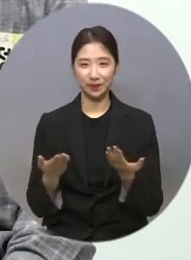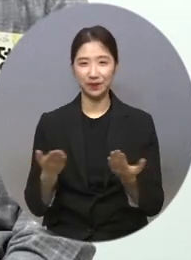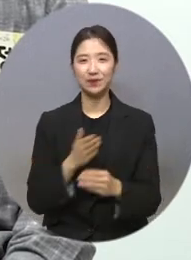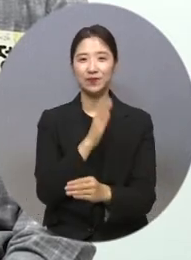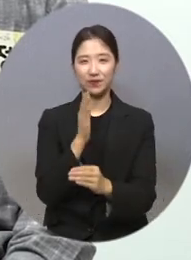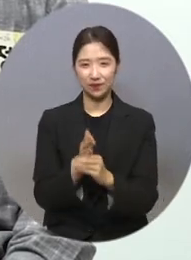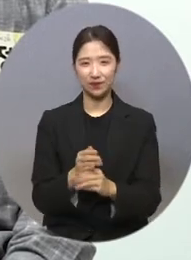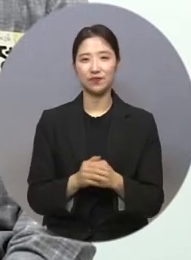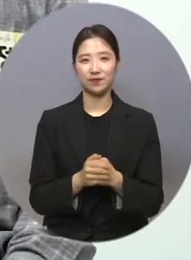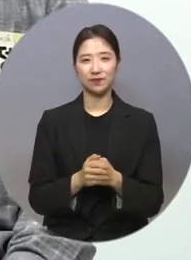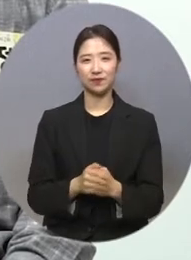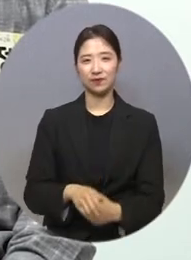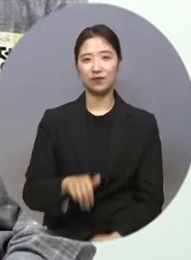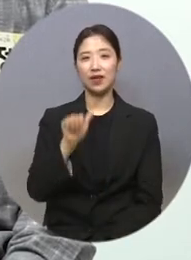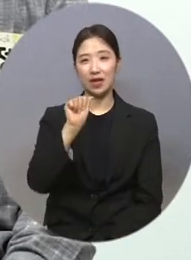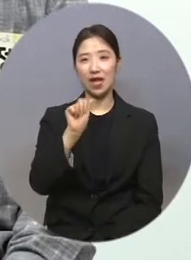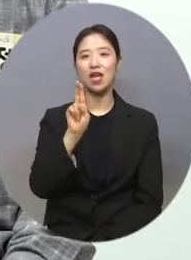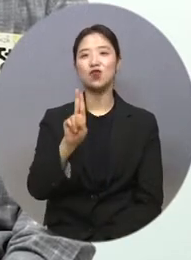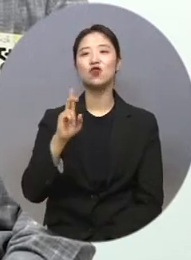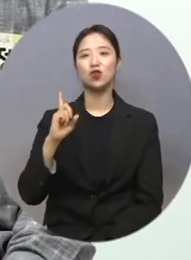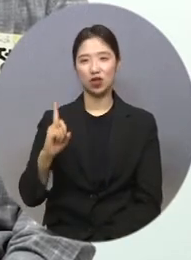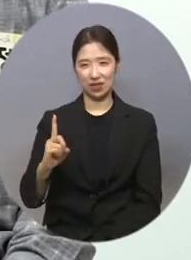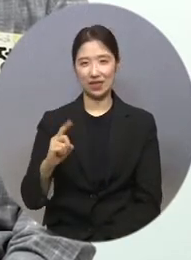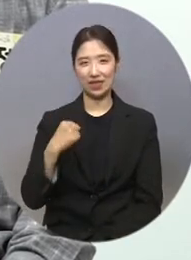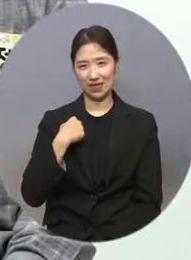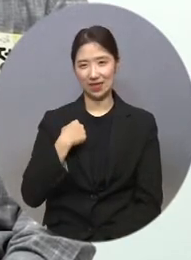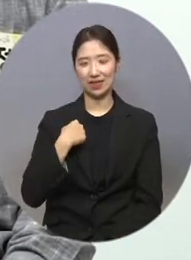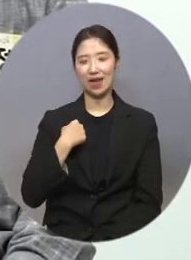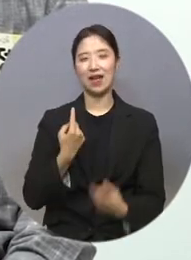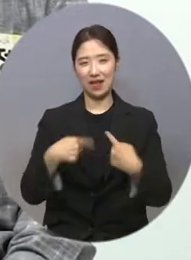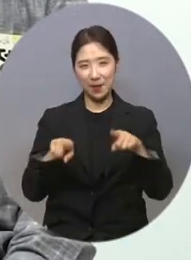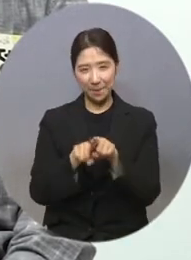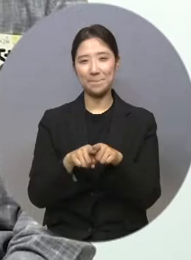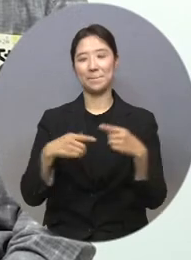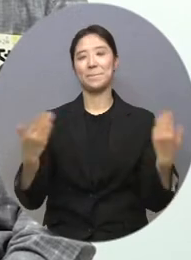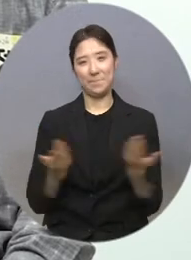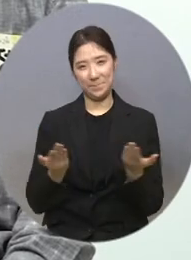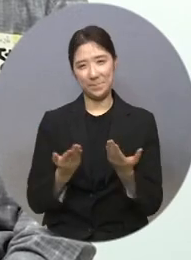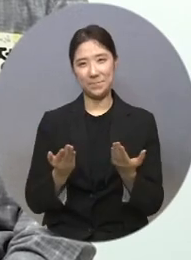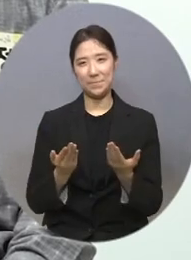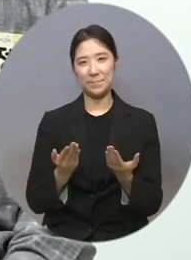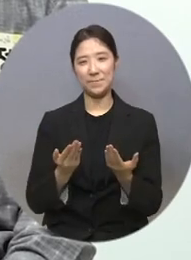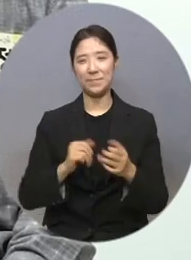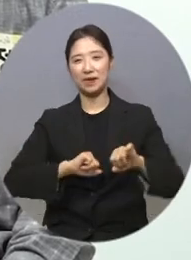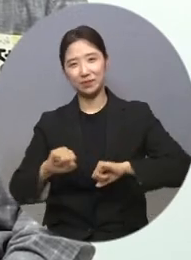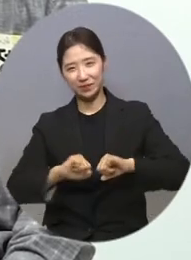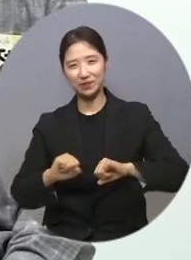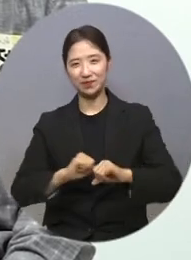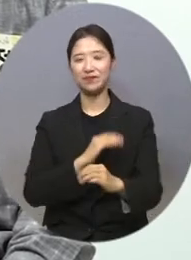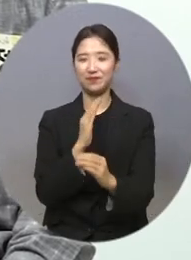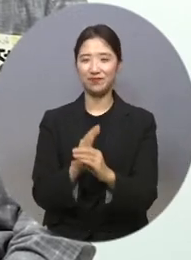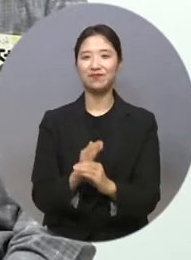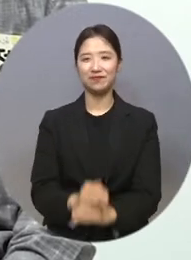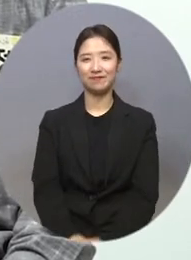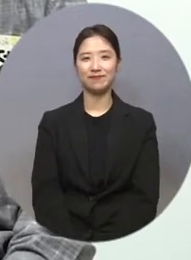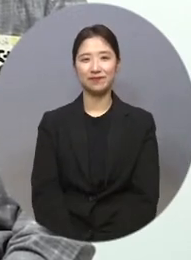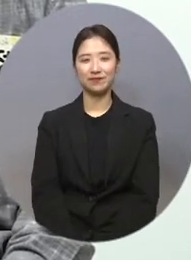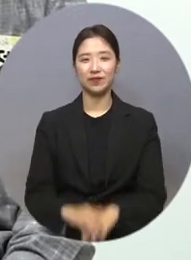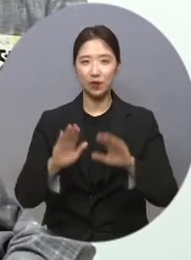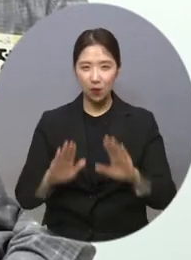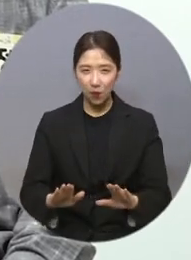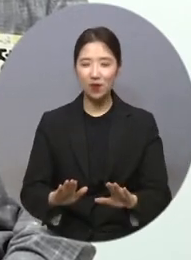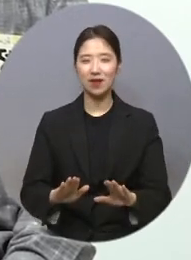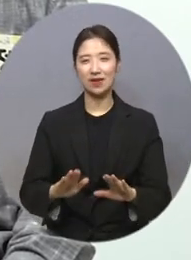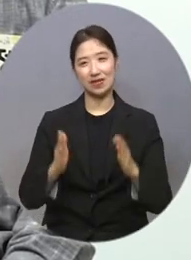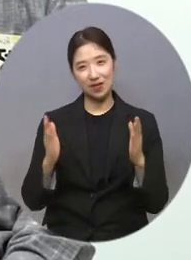있고요. AUD, 사회적 협동조합에 소속되어서 이렇게 일하면서 지내고 있습니다. 오늘 이